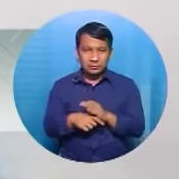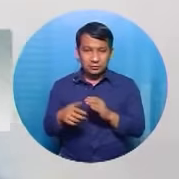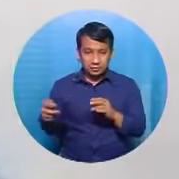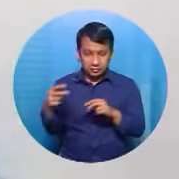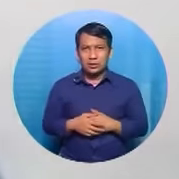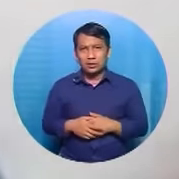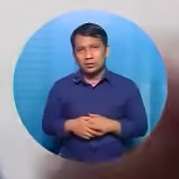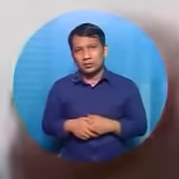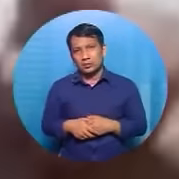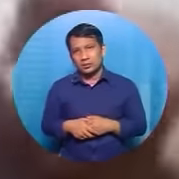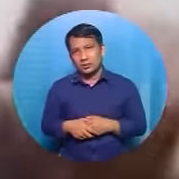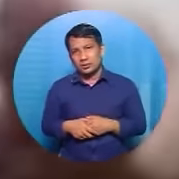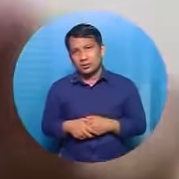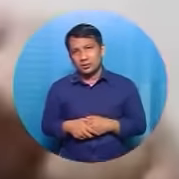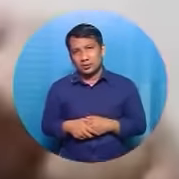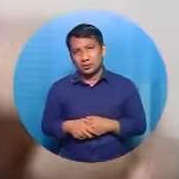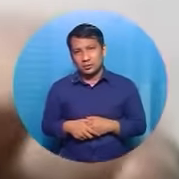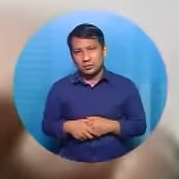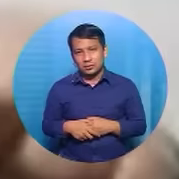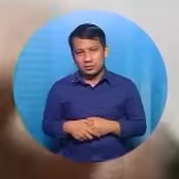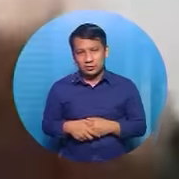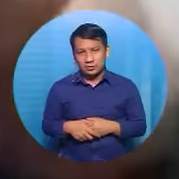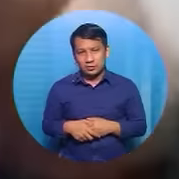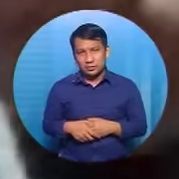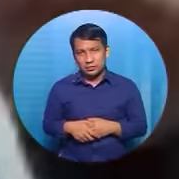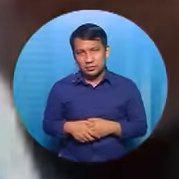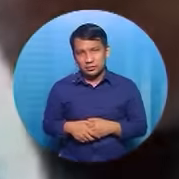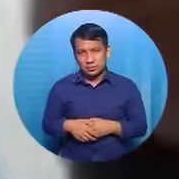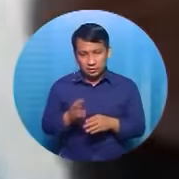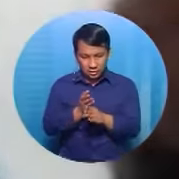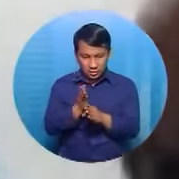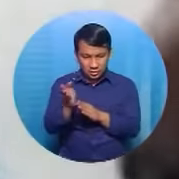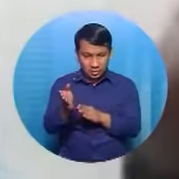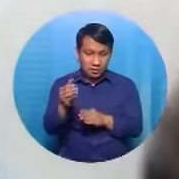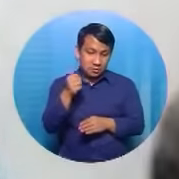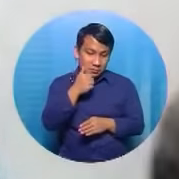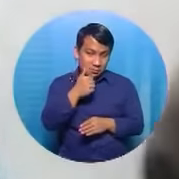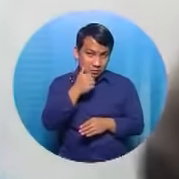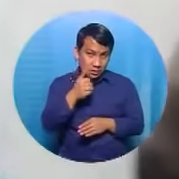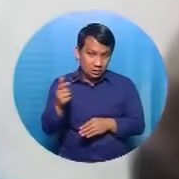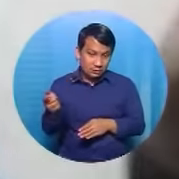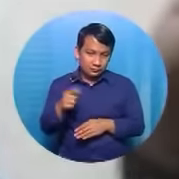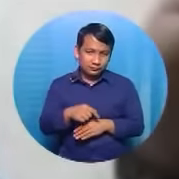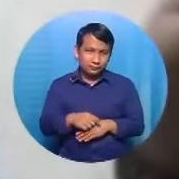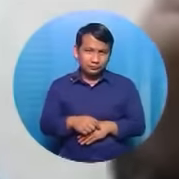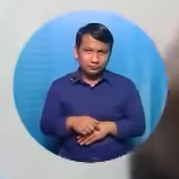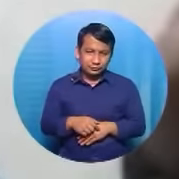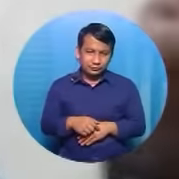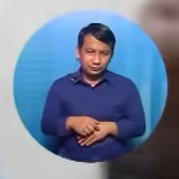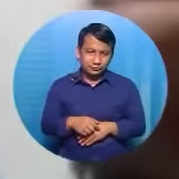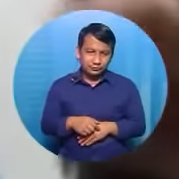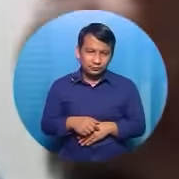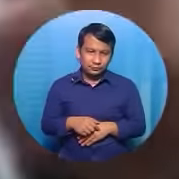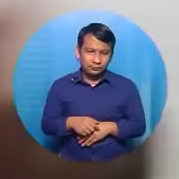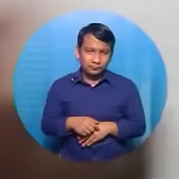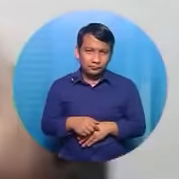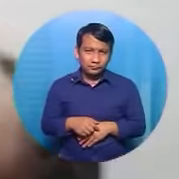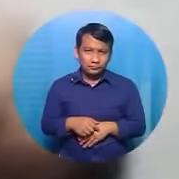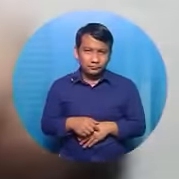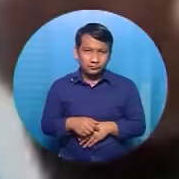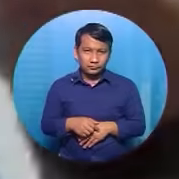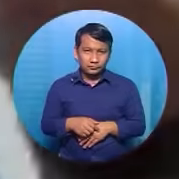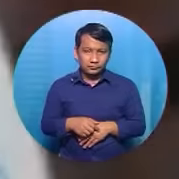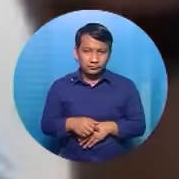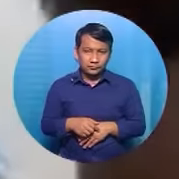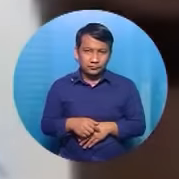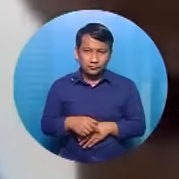motor. Okay. Una ko pong destino po, sir, is doon po sa lugar ng babae. Aha. Maghikay po. Okay. Dalawa po yung